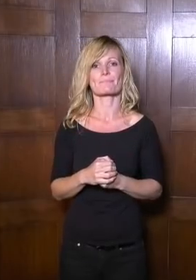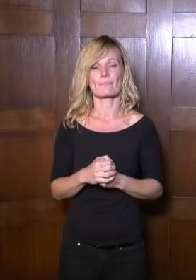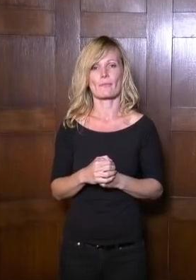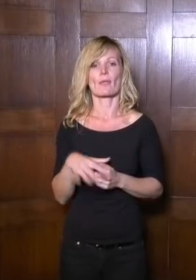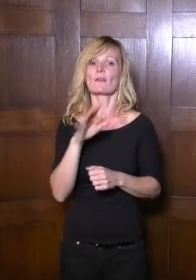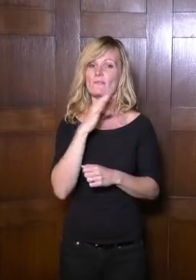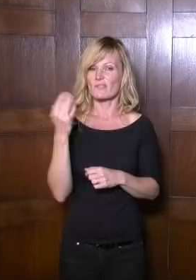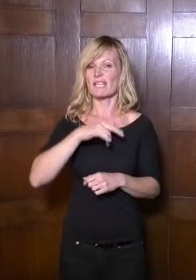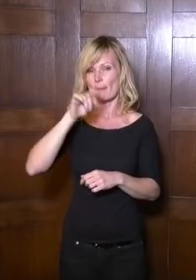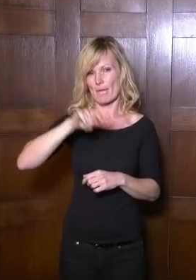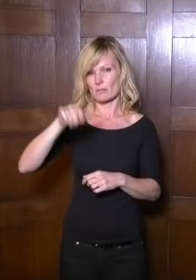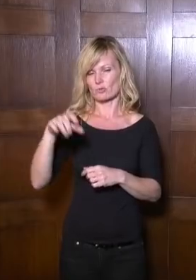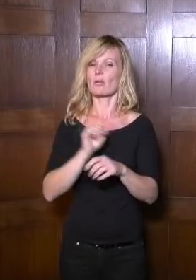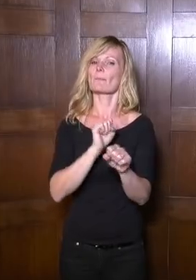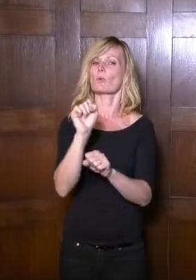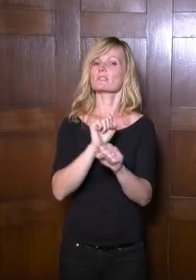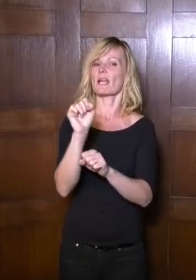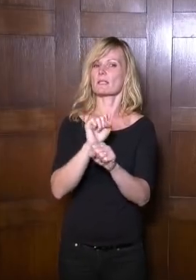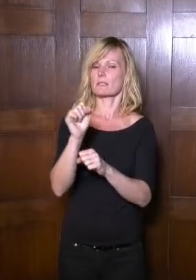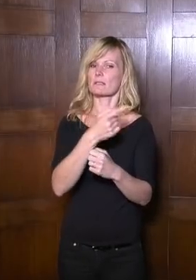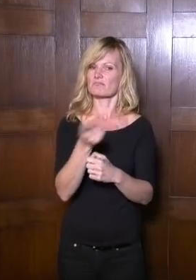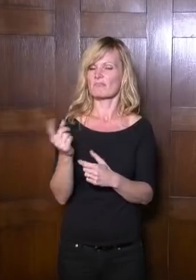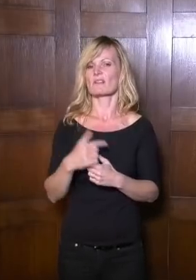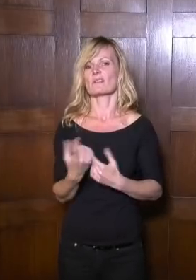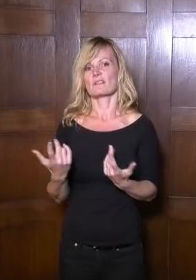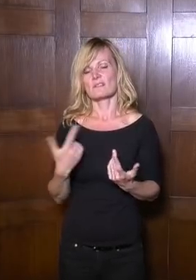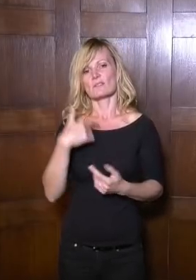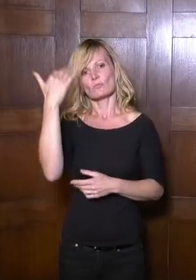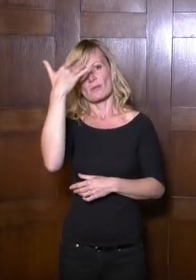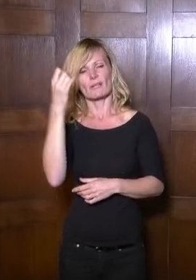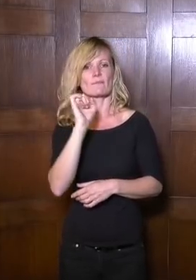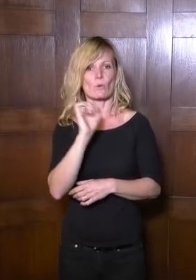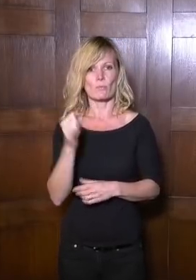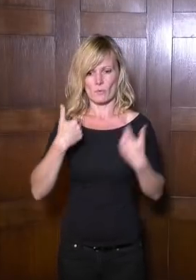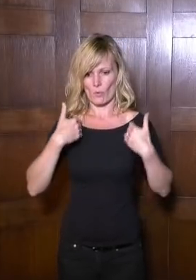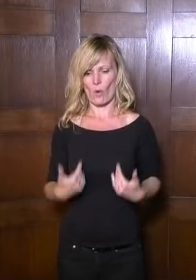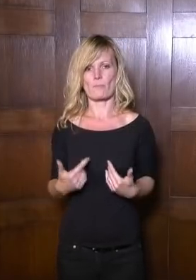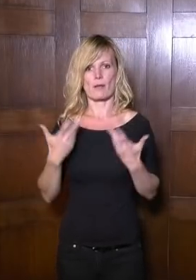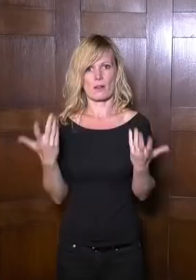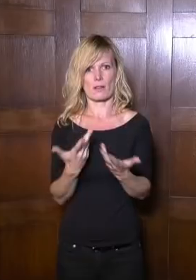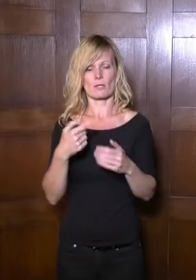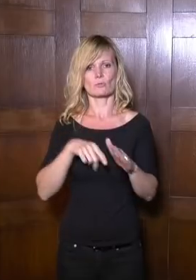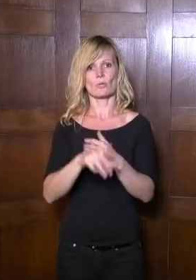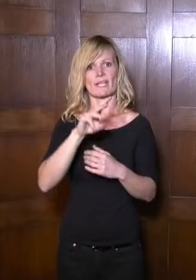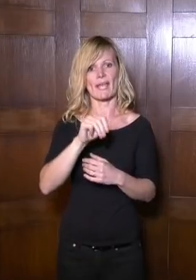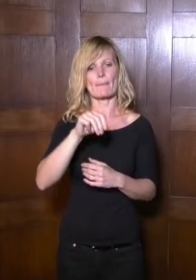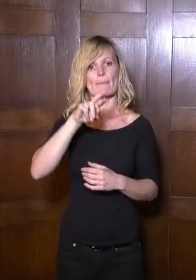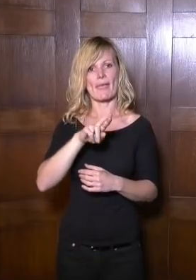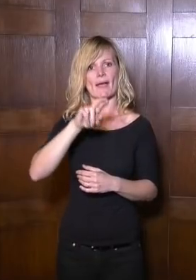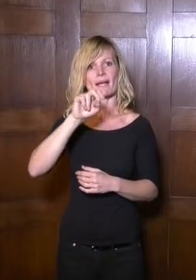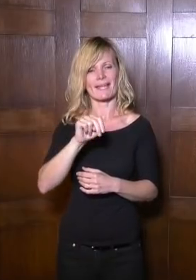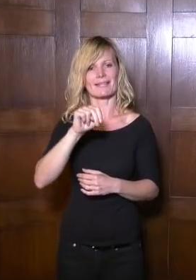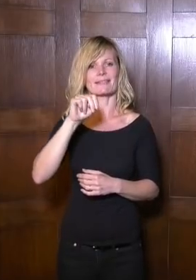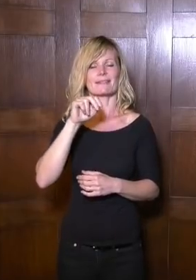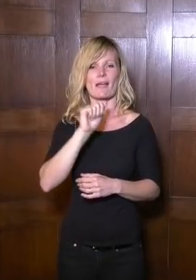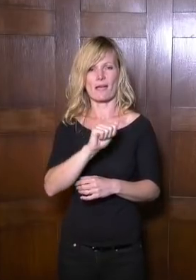Viele Menschen, die protestieren, machen sich auch Gedanken um ihre körperliche Unversehrtheit durch eine mRNA-Impfung. Wir